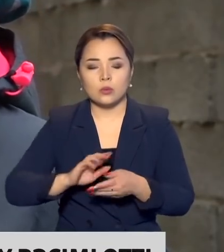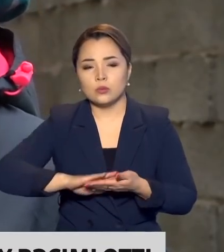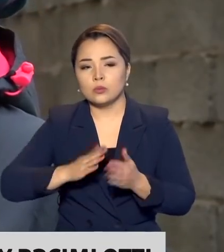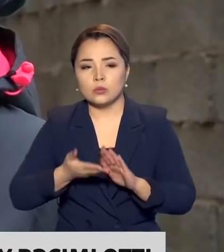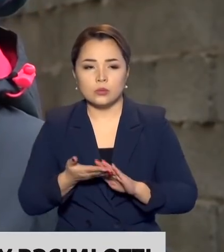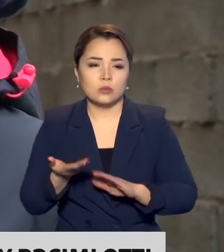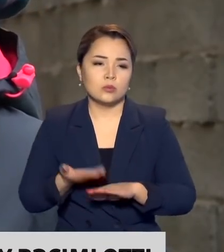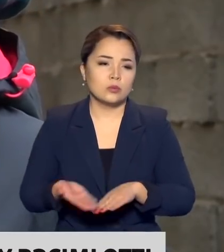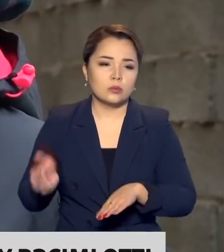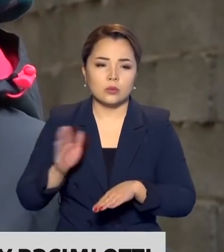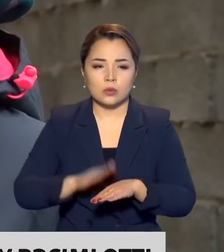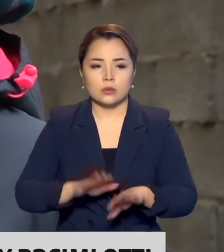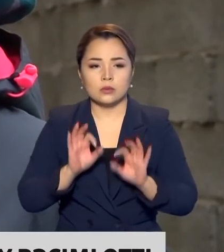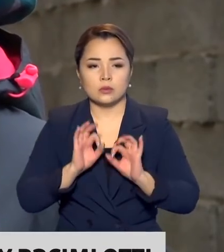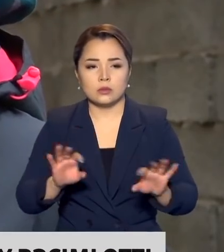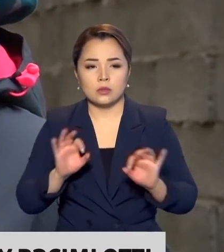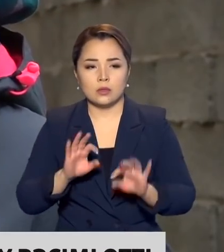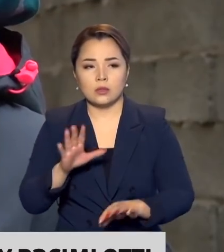болып жатыр деді.